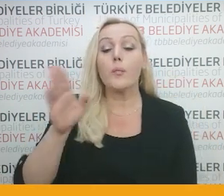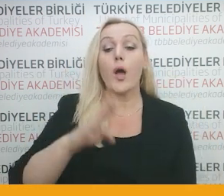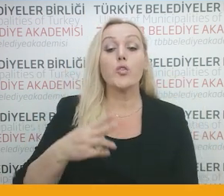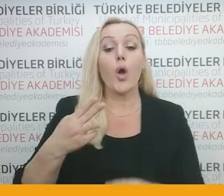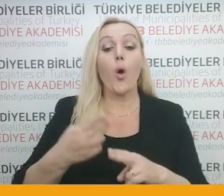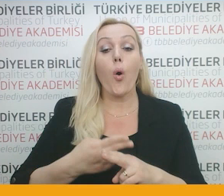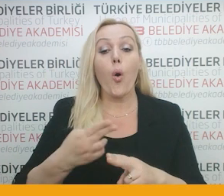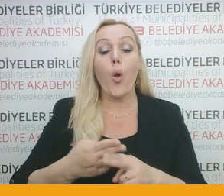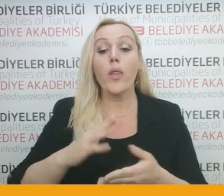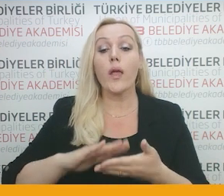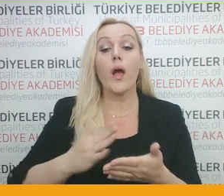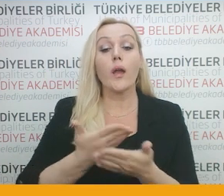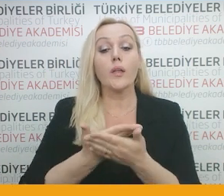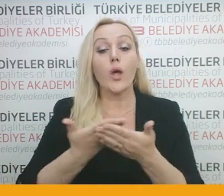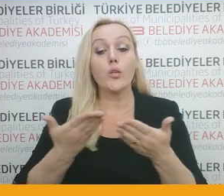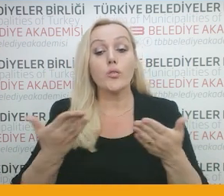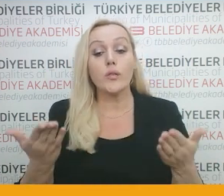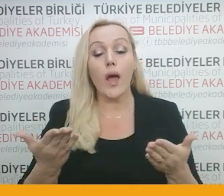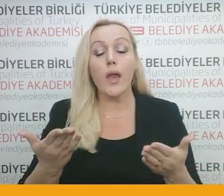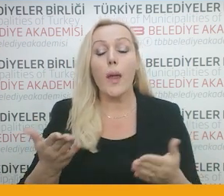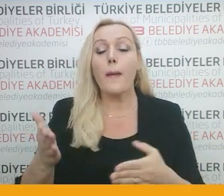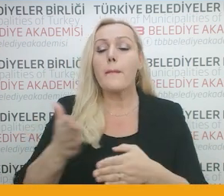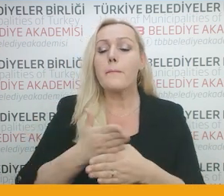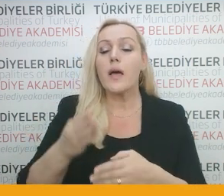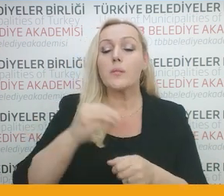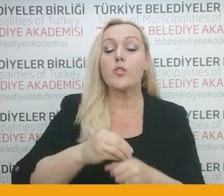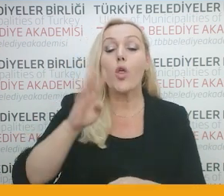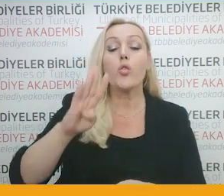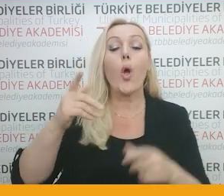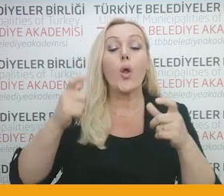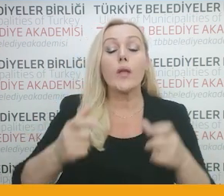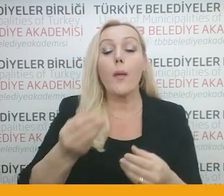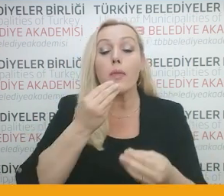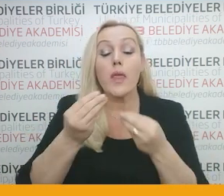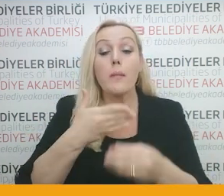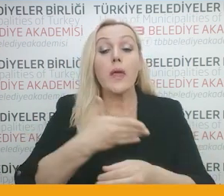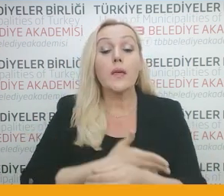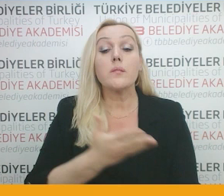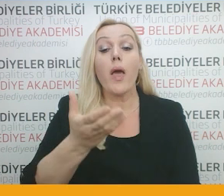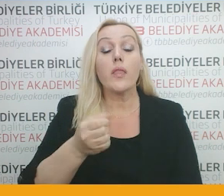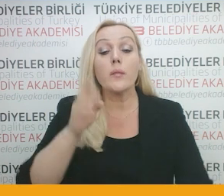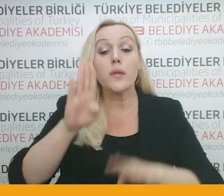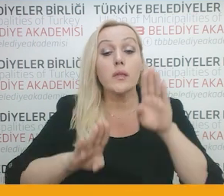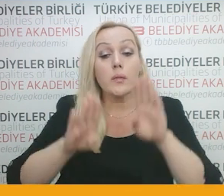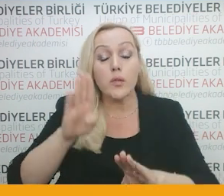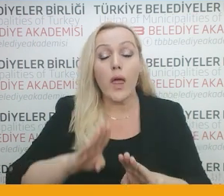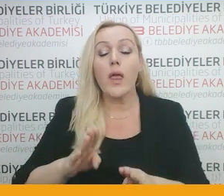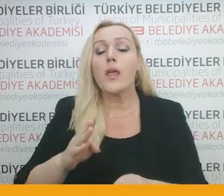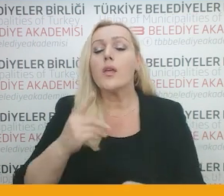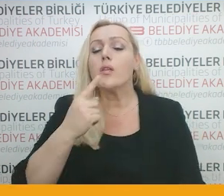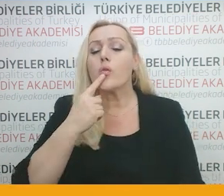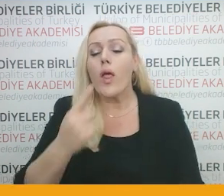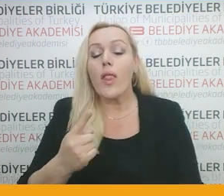örnek arkadaşlar, malzeme dahil 4 kap yemek hizmet alımı ihalesi kapsamında yüklenici tarafından taahhüt edilen